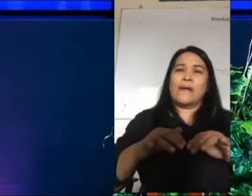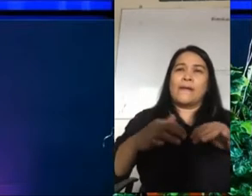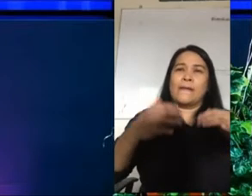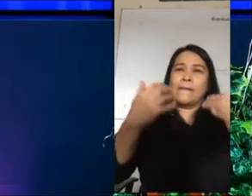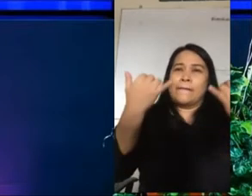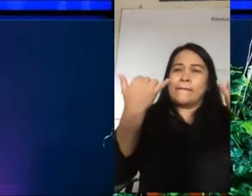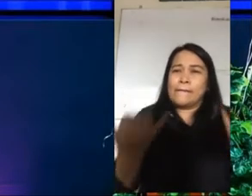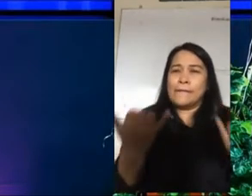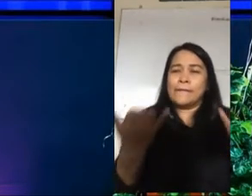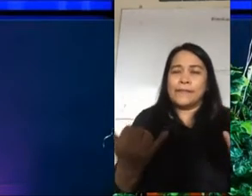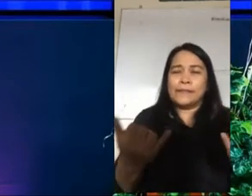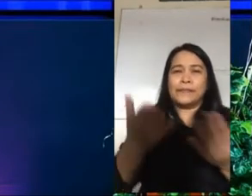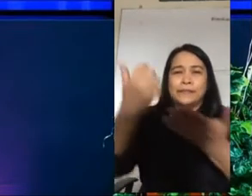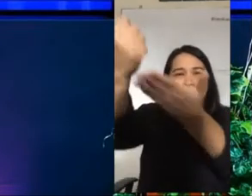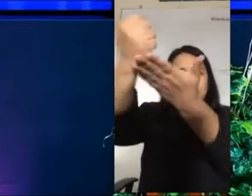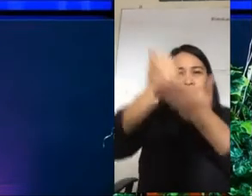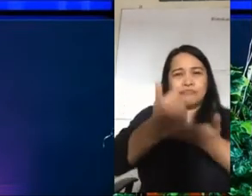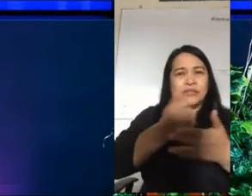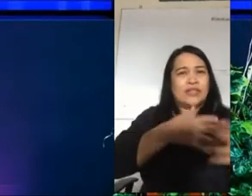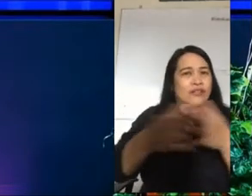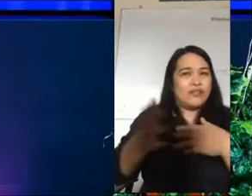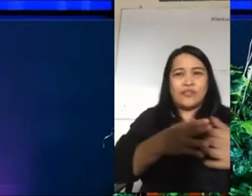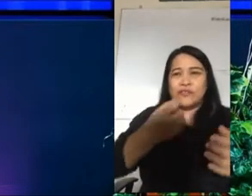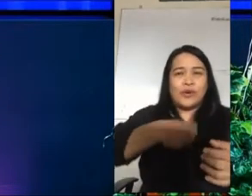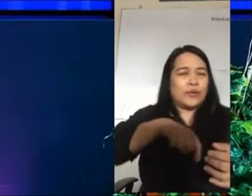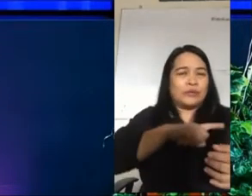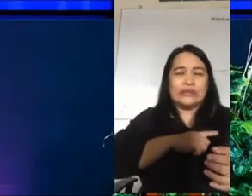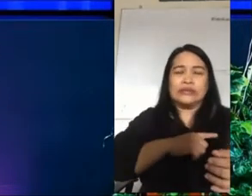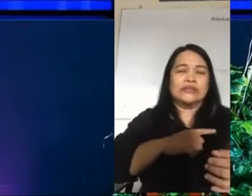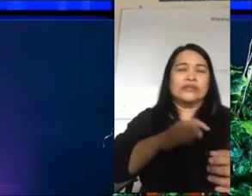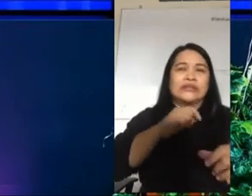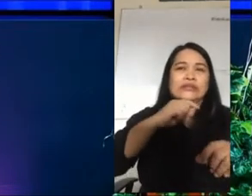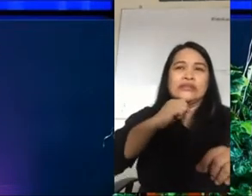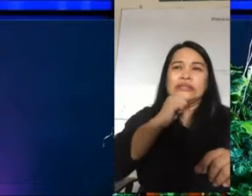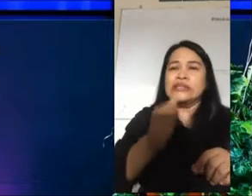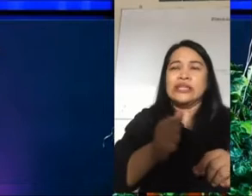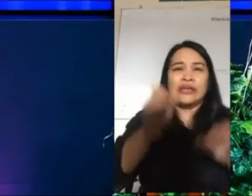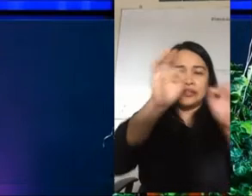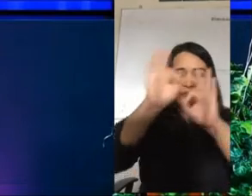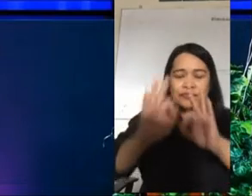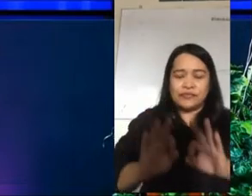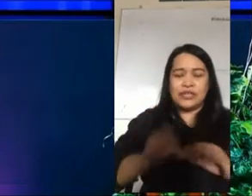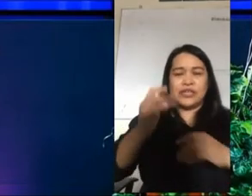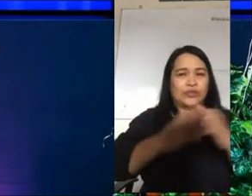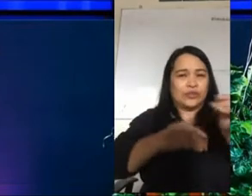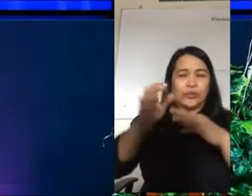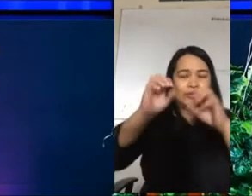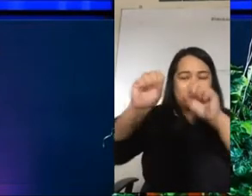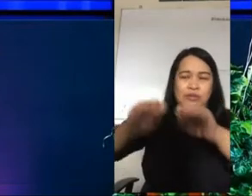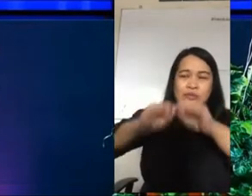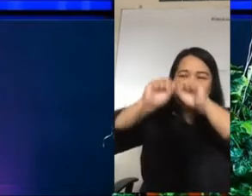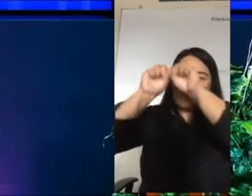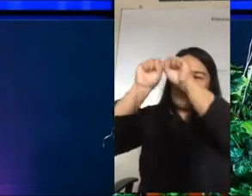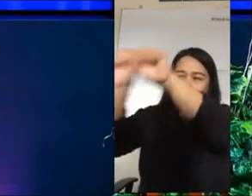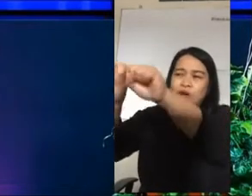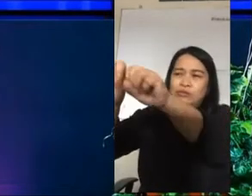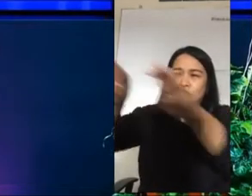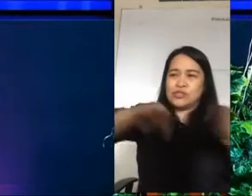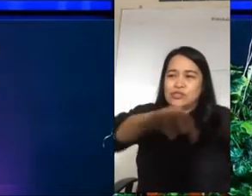will not fear, though the earth gives away or gives way, though the mountains be moved into the heart of the